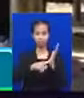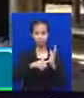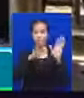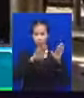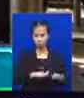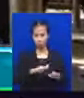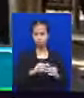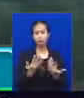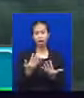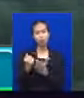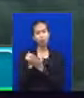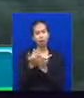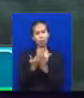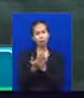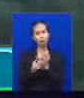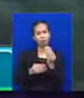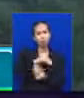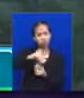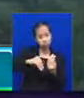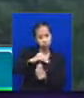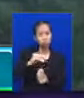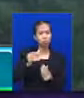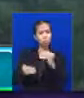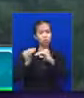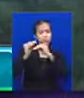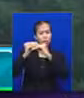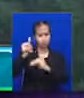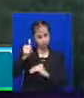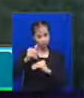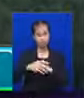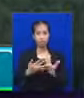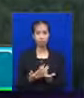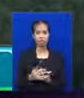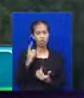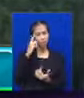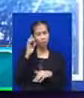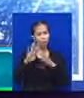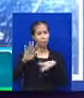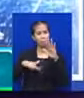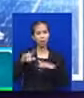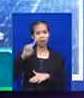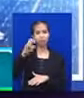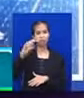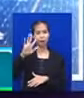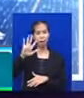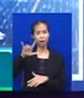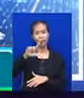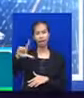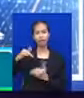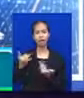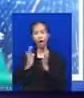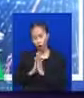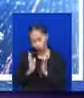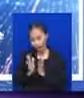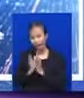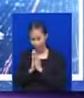ขึ้นมานะครับ ค่ะก็ท่านราคาขอบคุณนะคะ 1 ล้านคนประมาณ 15,000 ล้านบาทครับ ค่ะค่ะเอาละค่ะขอบคุณนะคะ